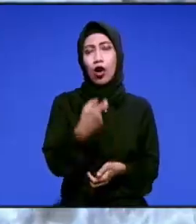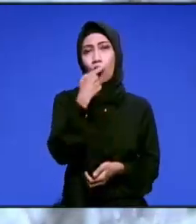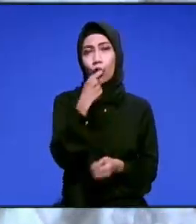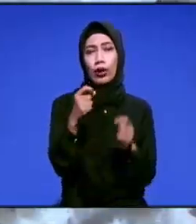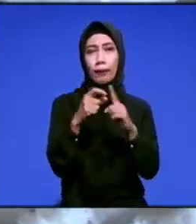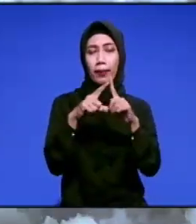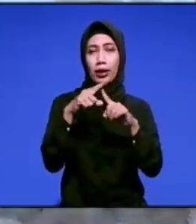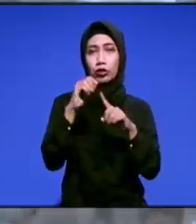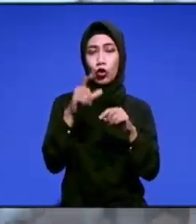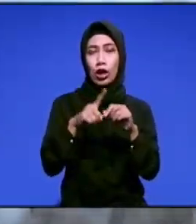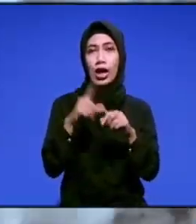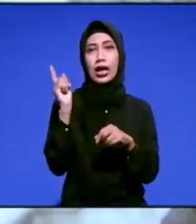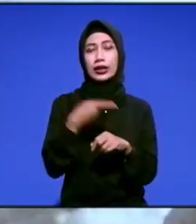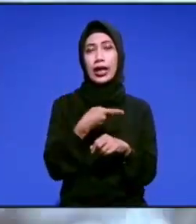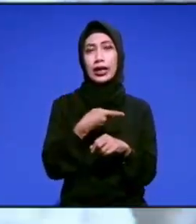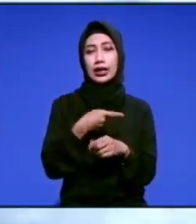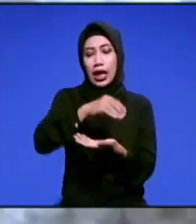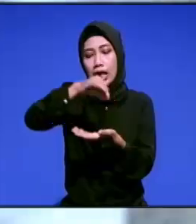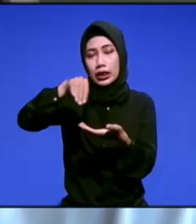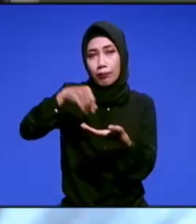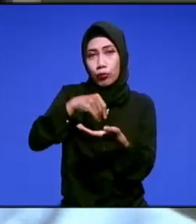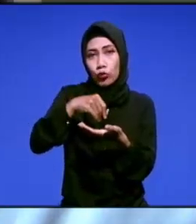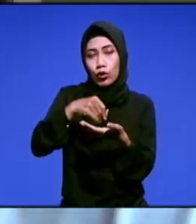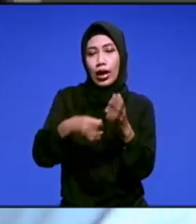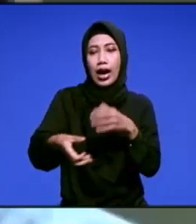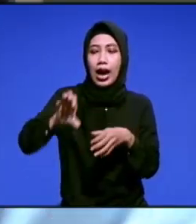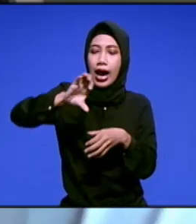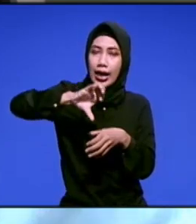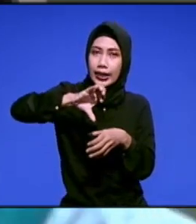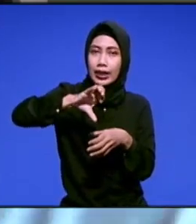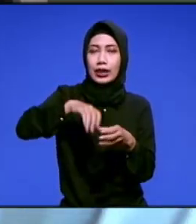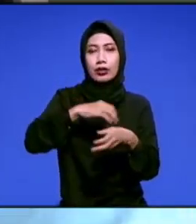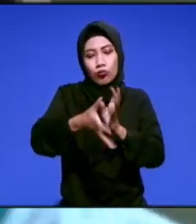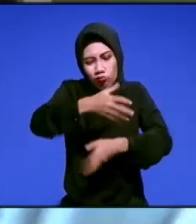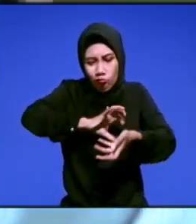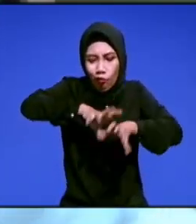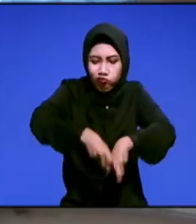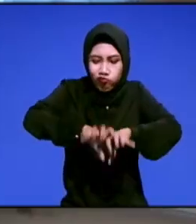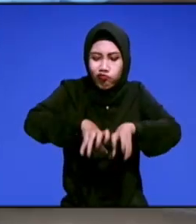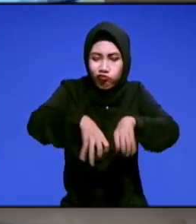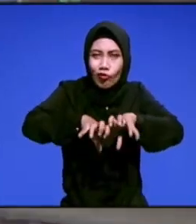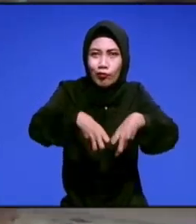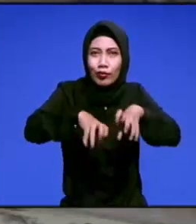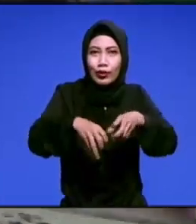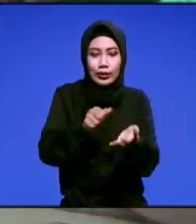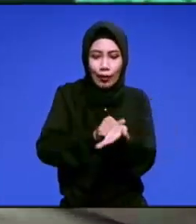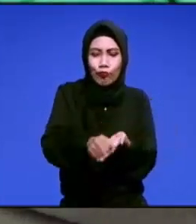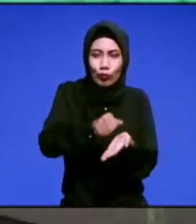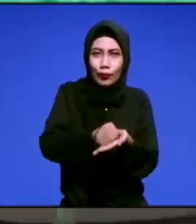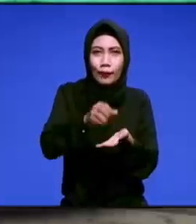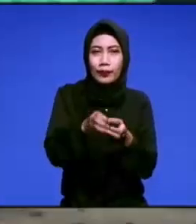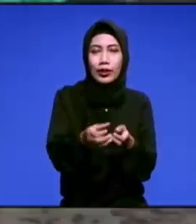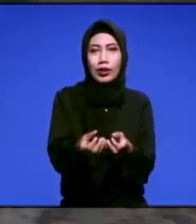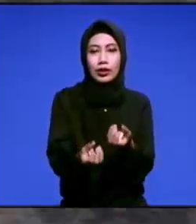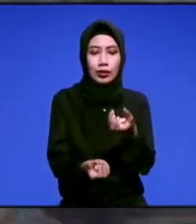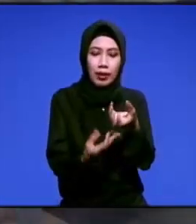dibuat dari tepung beras pewarna makanan garam dan air semua bahan diuleni menjadi adonan kemudian dicetak sekaligus di